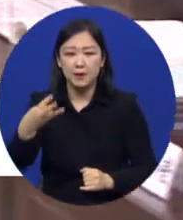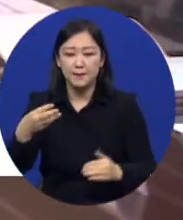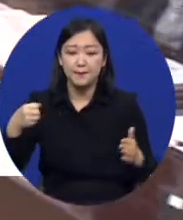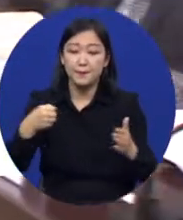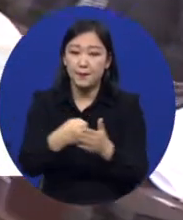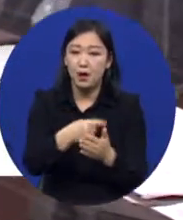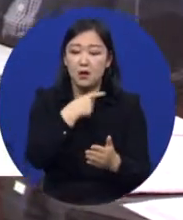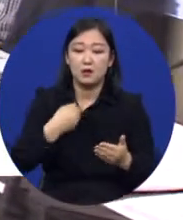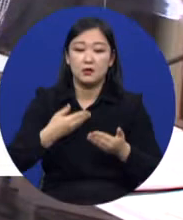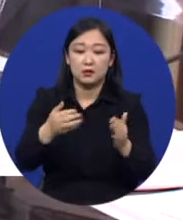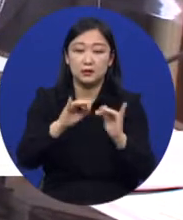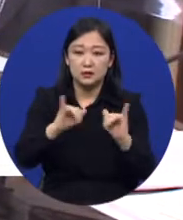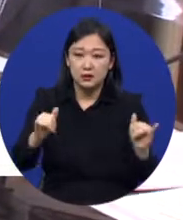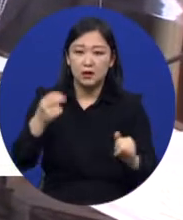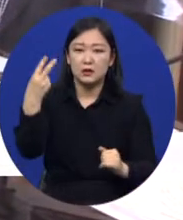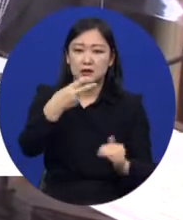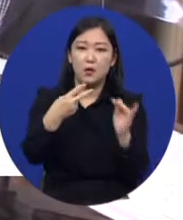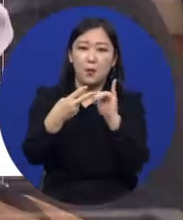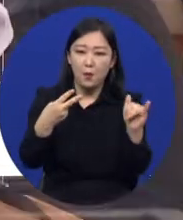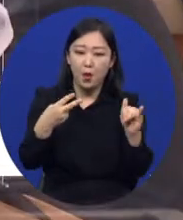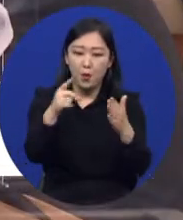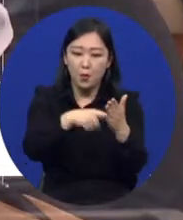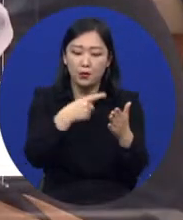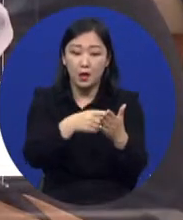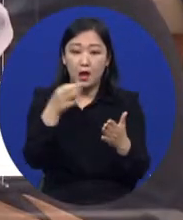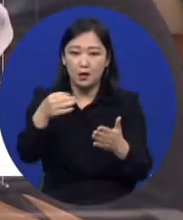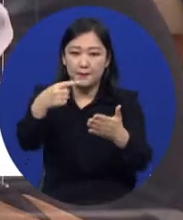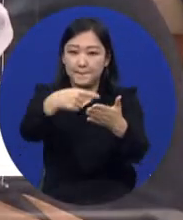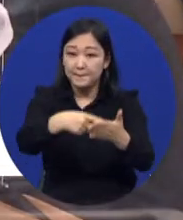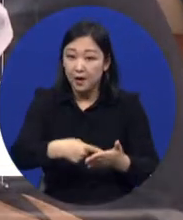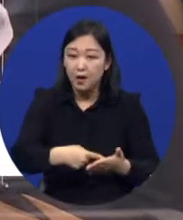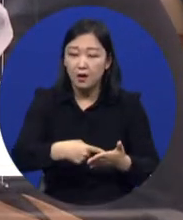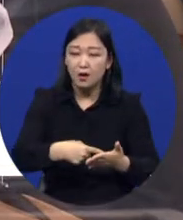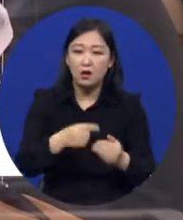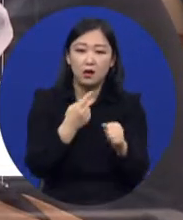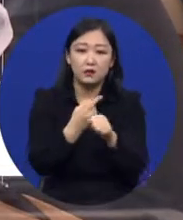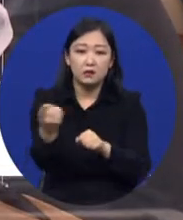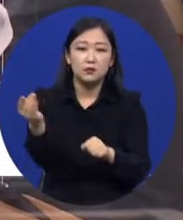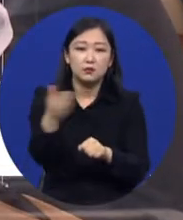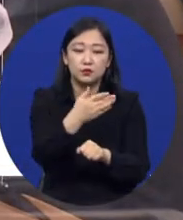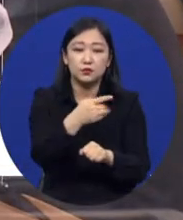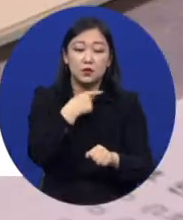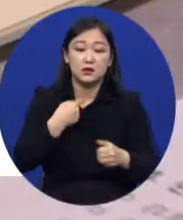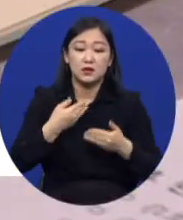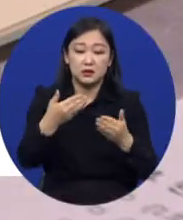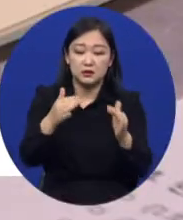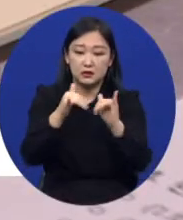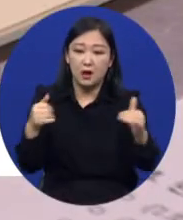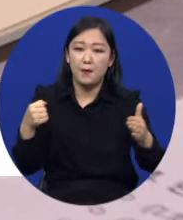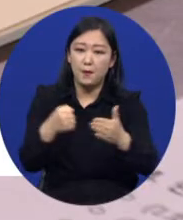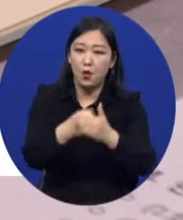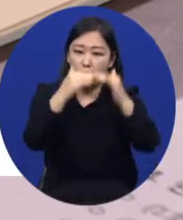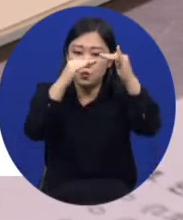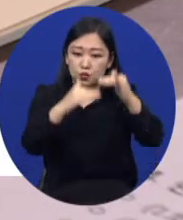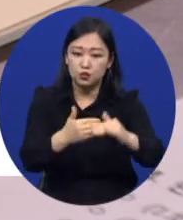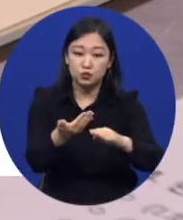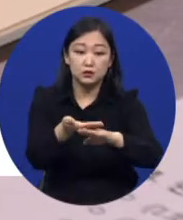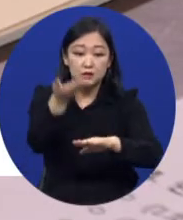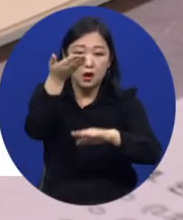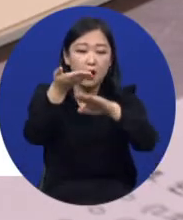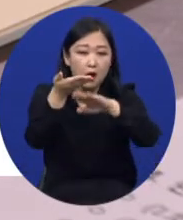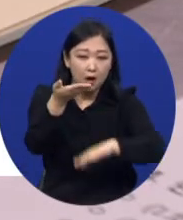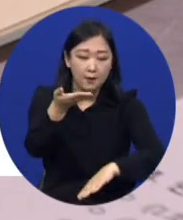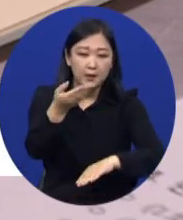희생자 2000여명의 보상금 신청을 받고 내년부터는 희생자 결정 1 순으로 상하 방계